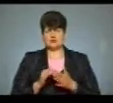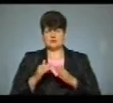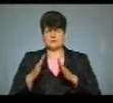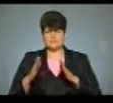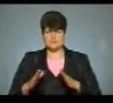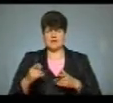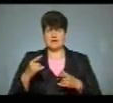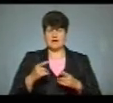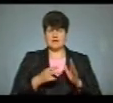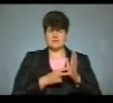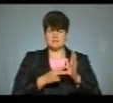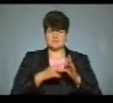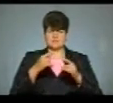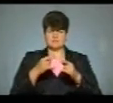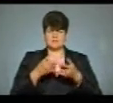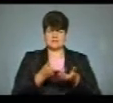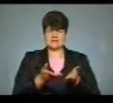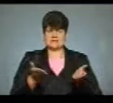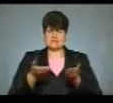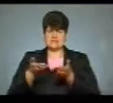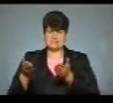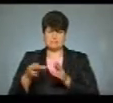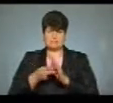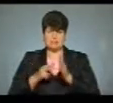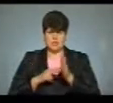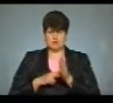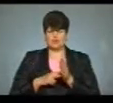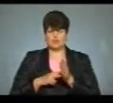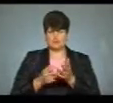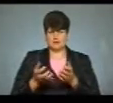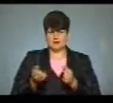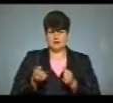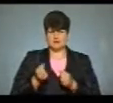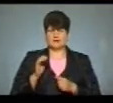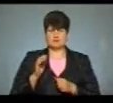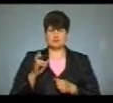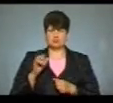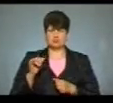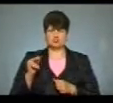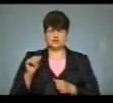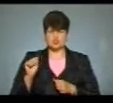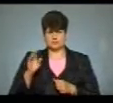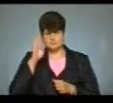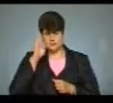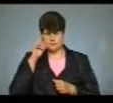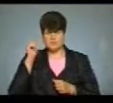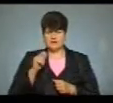сцен готуються прийняти своїх виконавців. Віталій Яскілка з Бучача приїхав на фестиваль разом з дружиною.